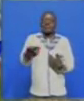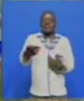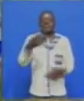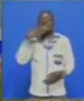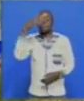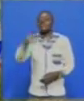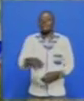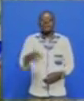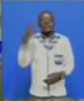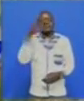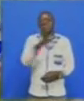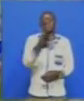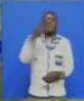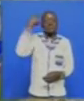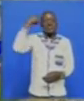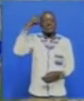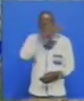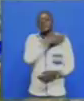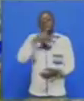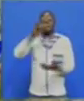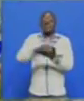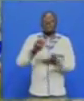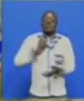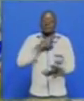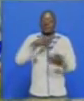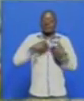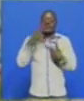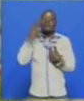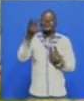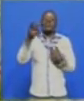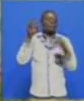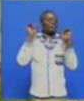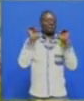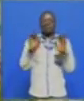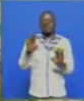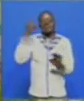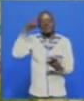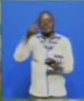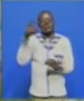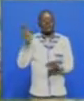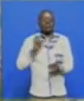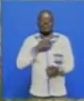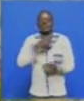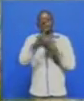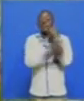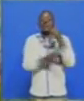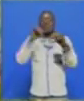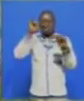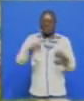apparentes. Et ce que nous avons vu, c'est triste, c'est écœurant pour notre pays parce qu'on ne peut pas construire un